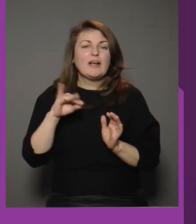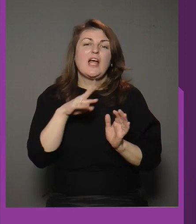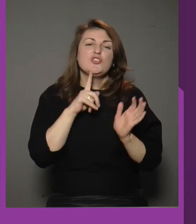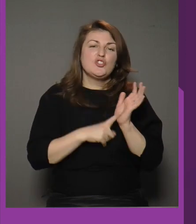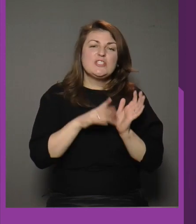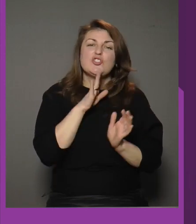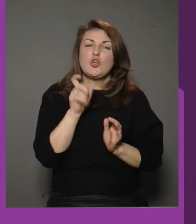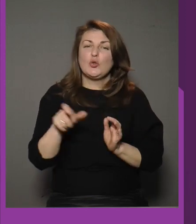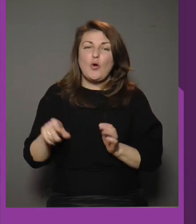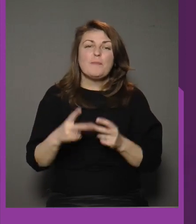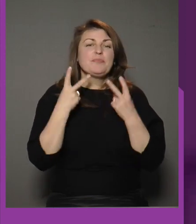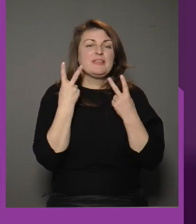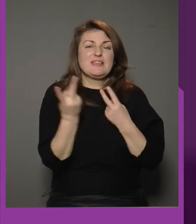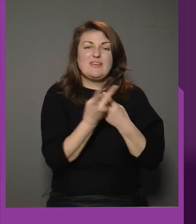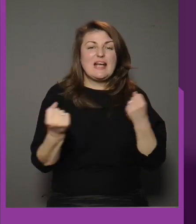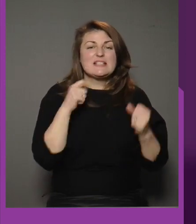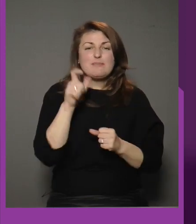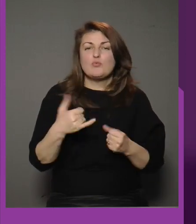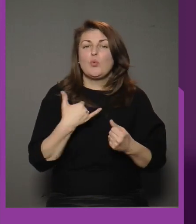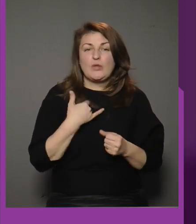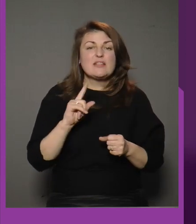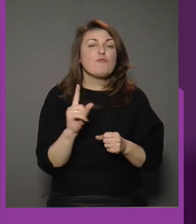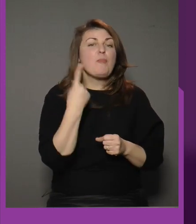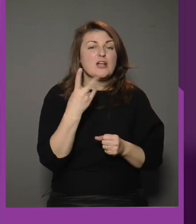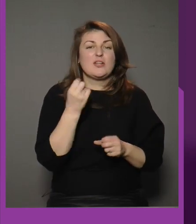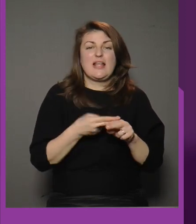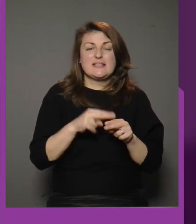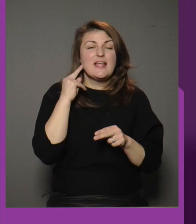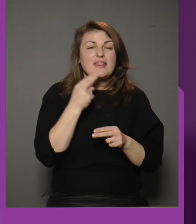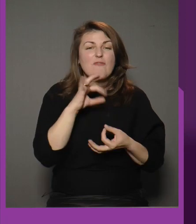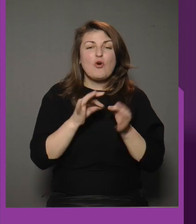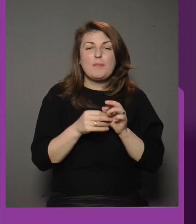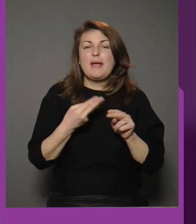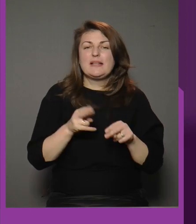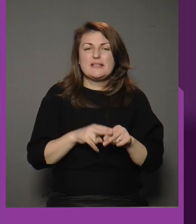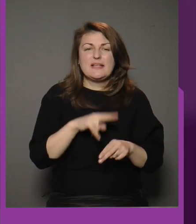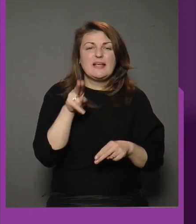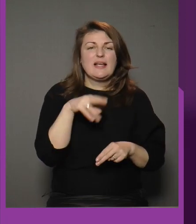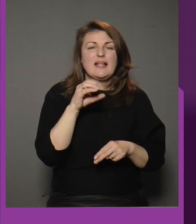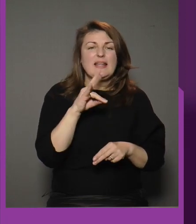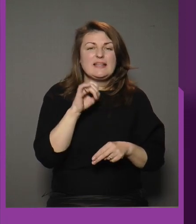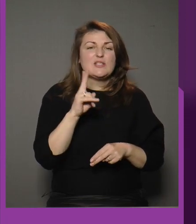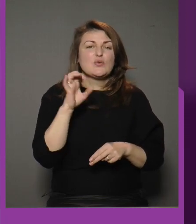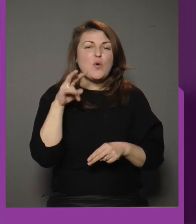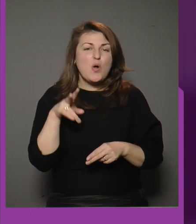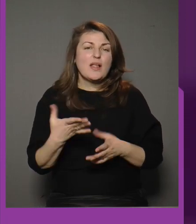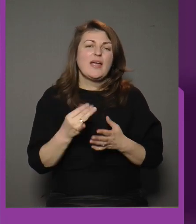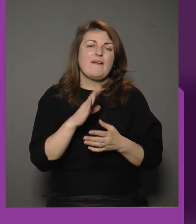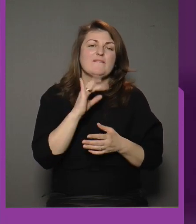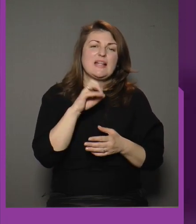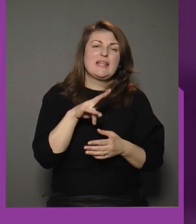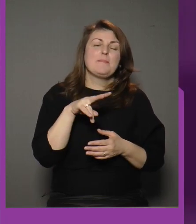жінок. Двійка спортсменів у нас вперше на цій дефлімпіаді – це Денис Колб та Вадим